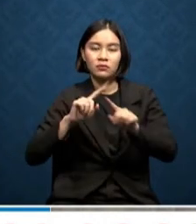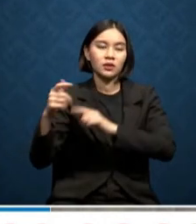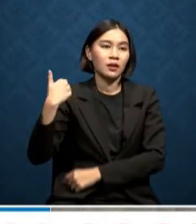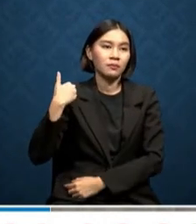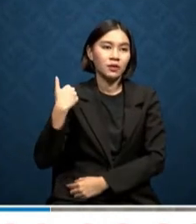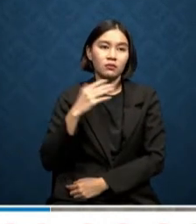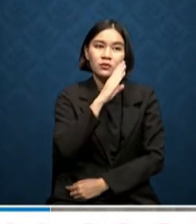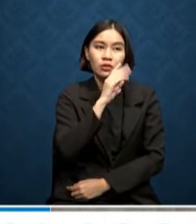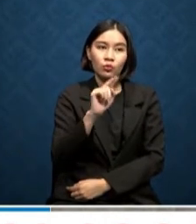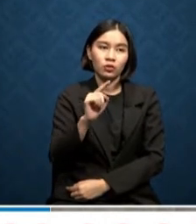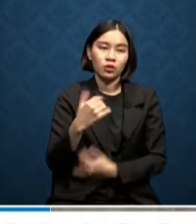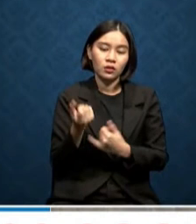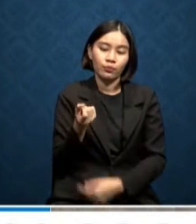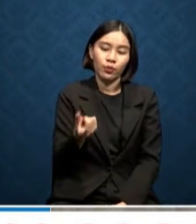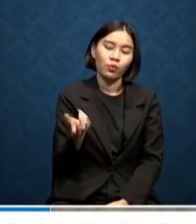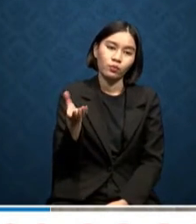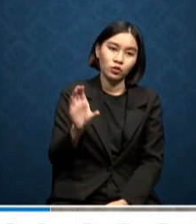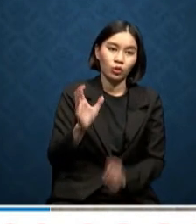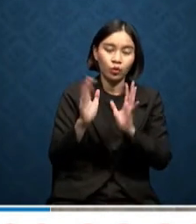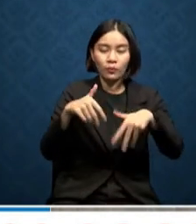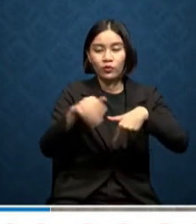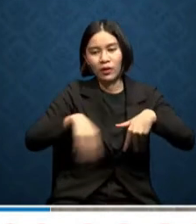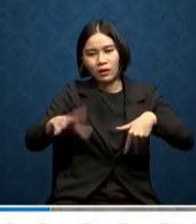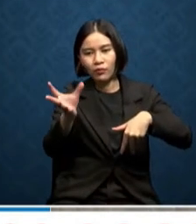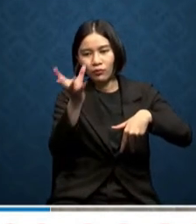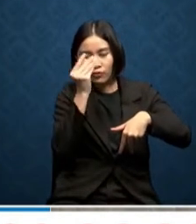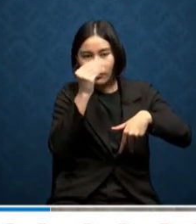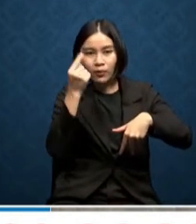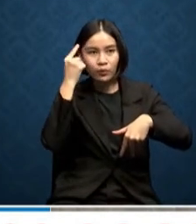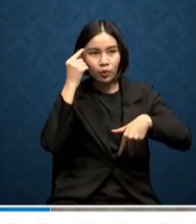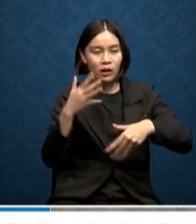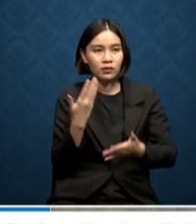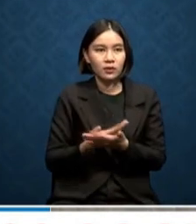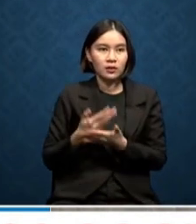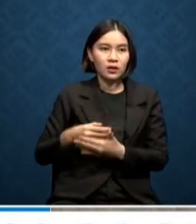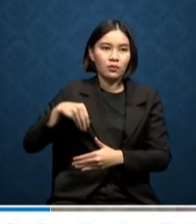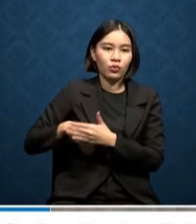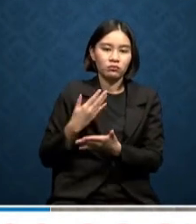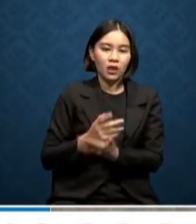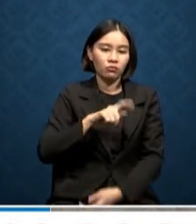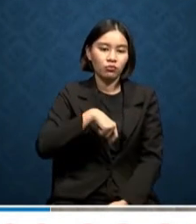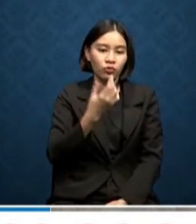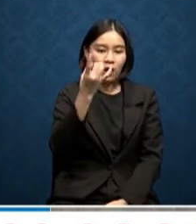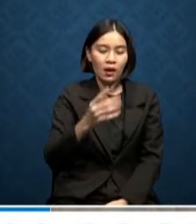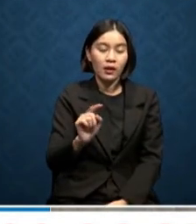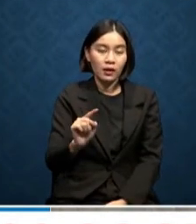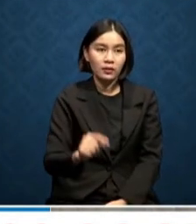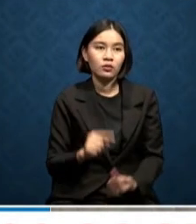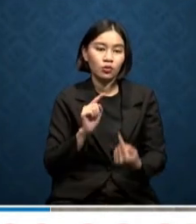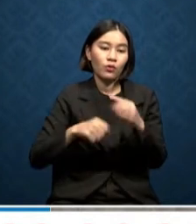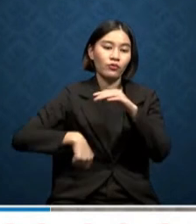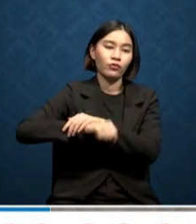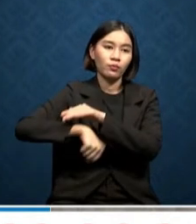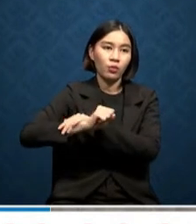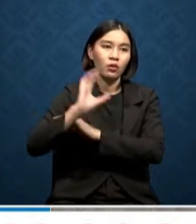ว่าถ้าอันนี้ถ่ายทอดสดไปด้วยนะฮะผู้บริโภคทุกท่านที่ดูอยู่ก็รู้อยู่แล้วว่าในกเงินในกระเป๋าเขต้องจ่ายไปกับอะไรนะฮะรวมไปถึงช่วงฟุตบอล